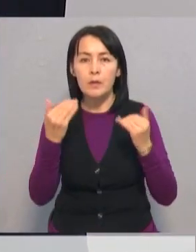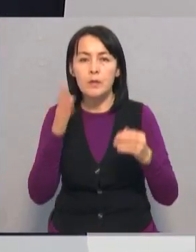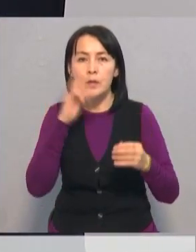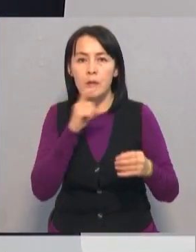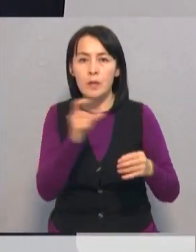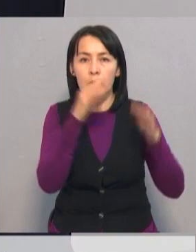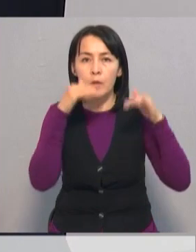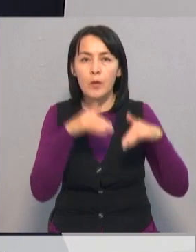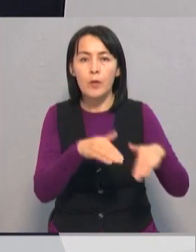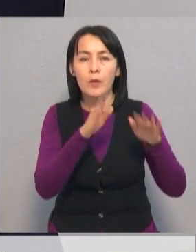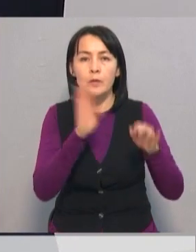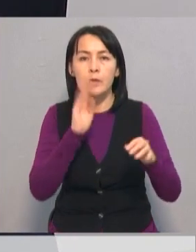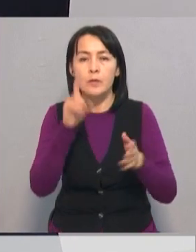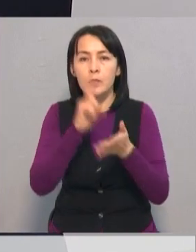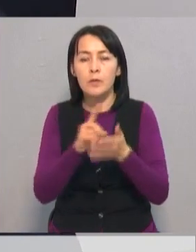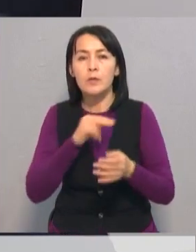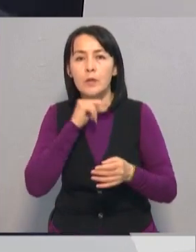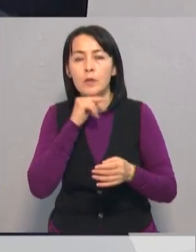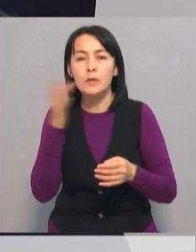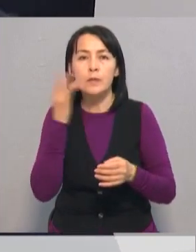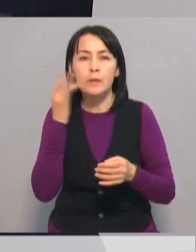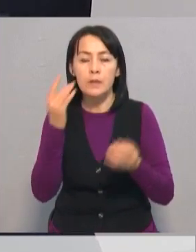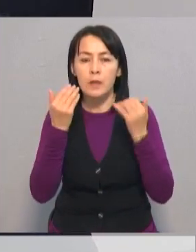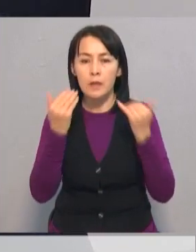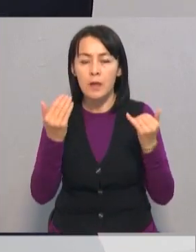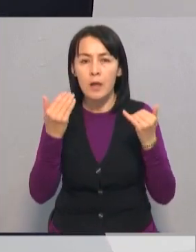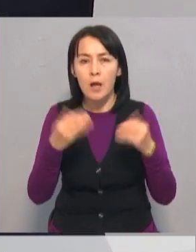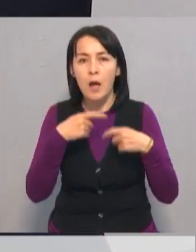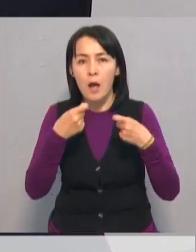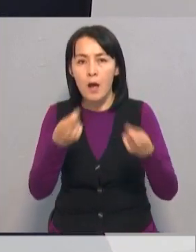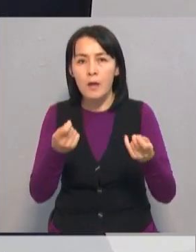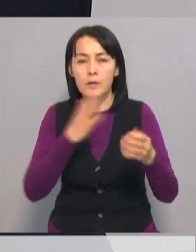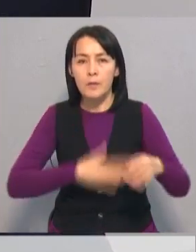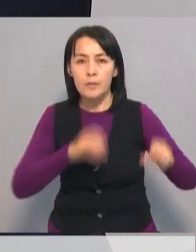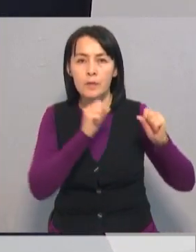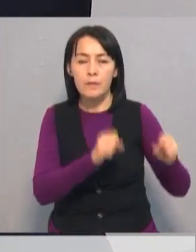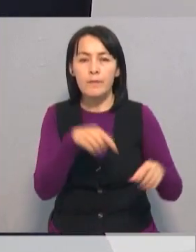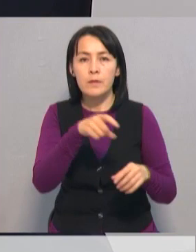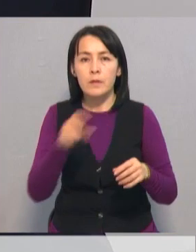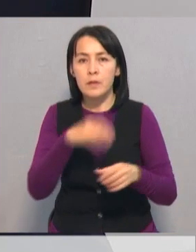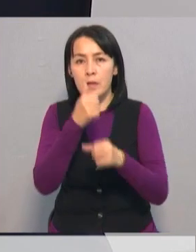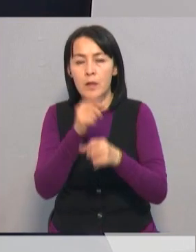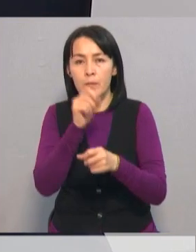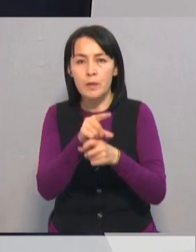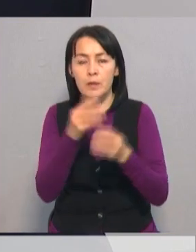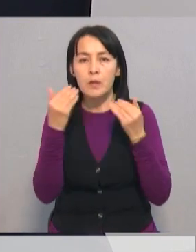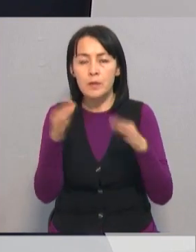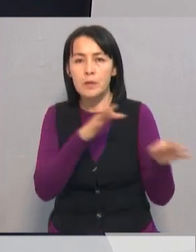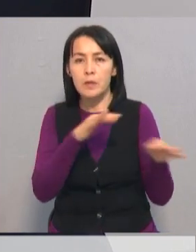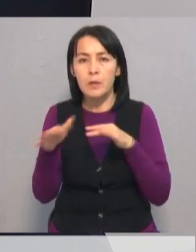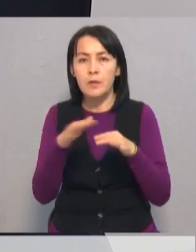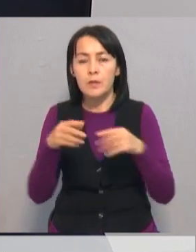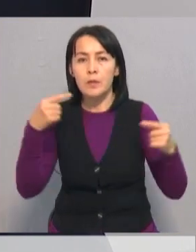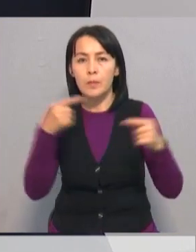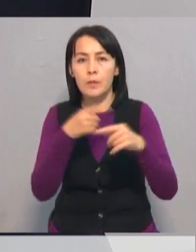рек озёр и водных объектов должно контролироваться на постоянной основе обеспечение безопасности жителей Главная задача мероприятия